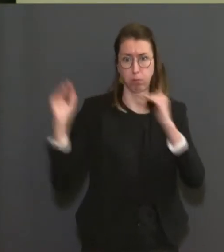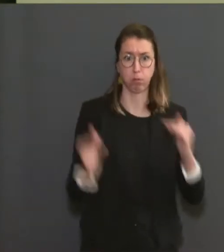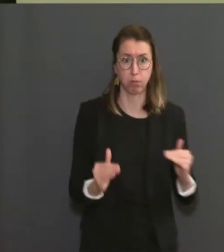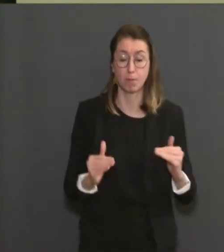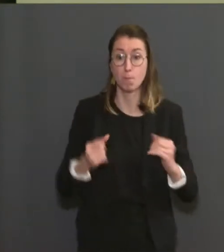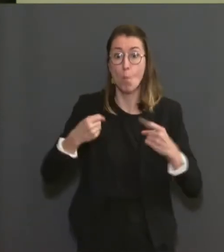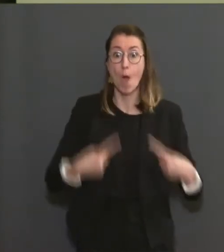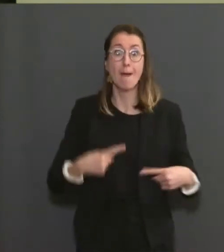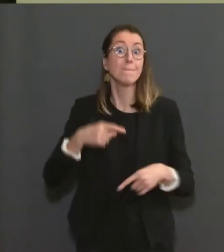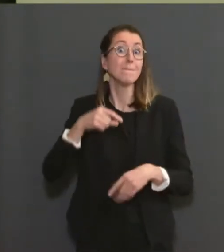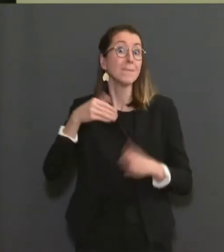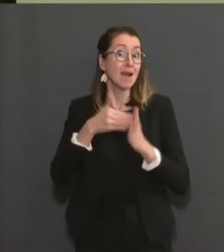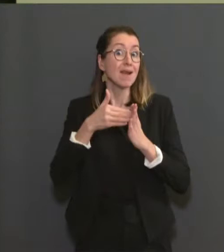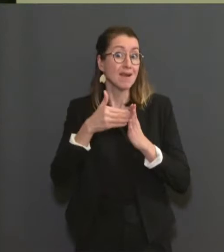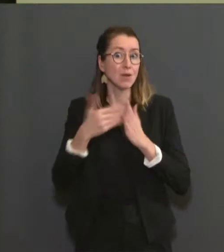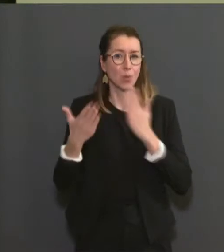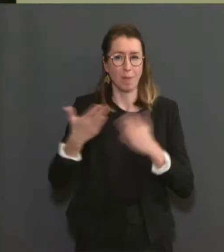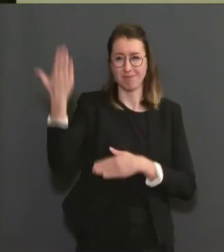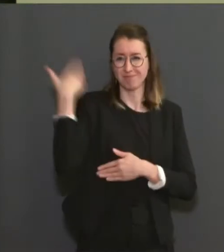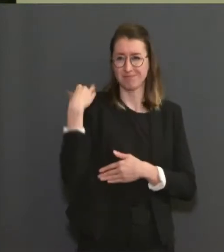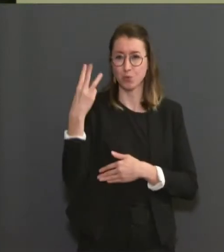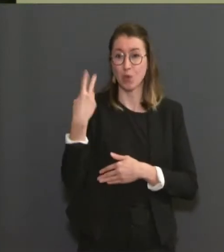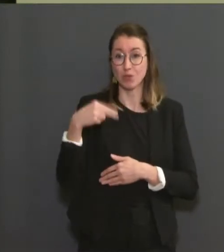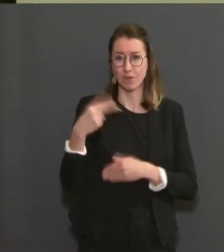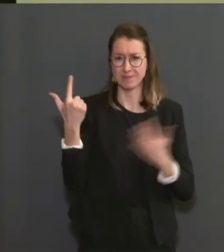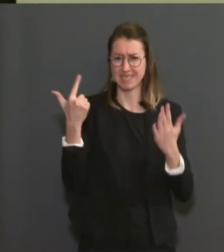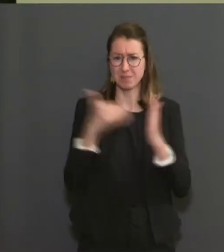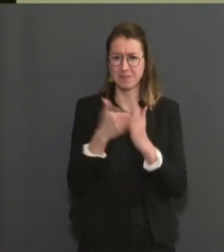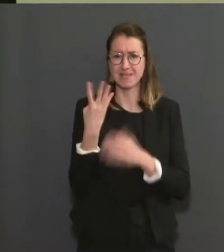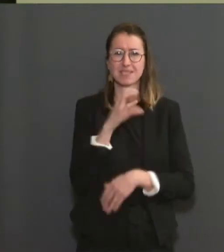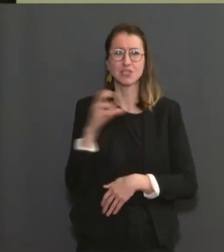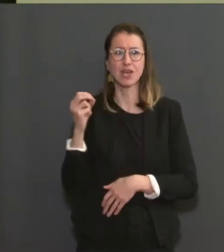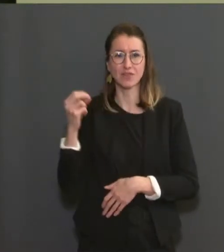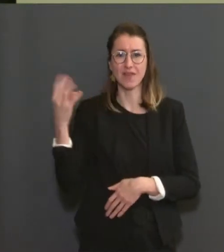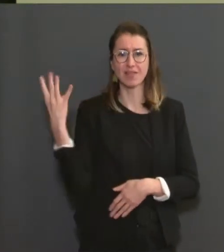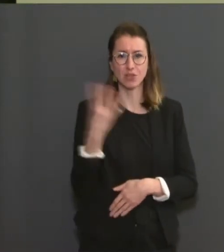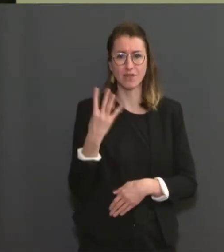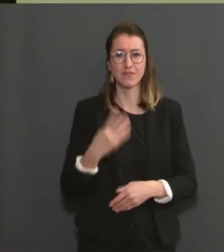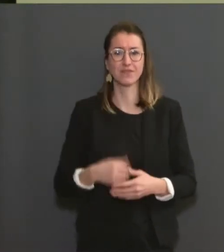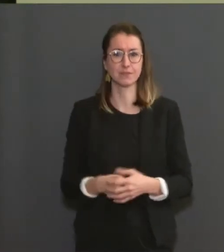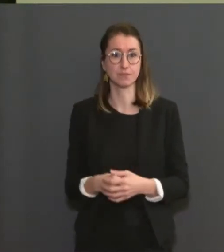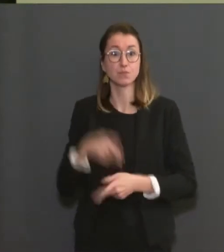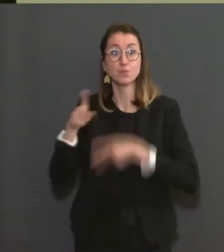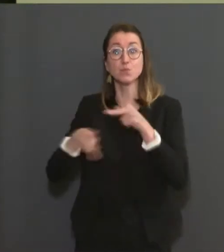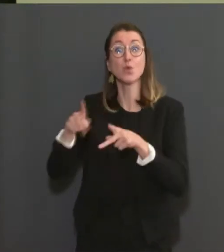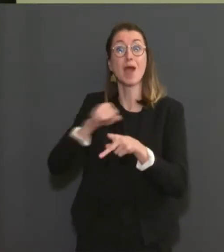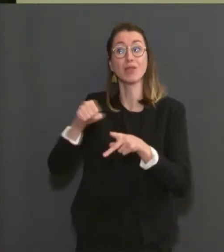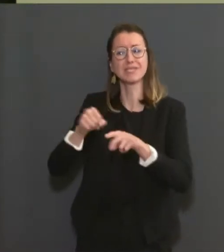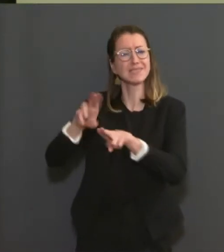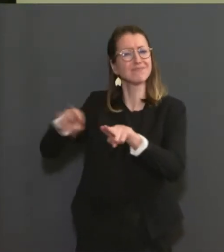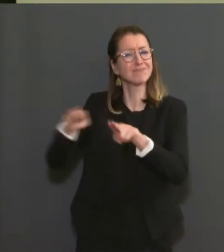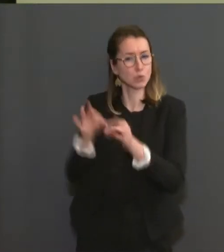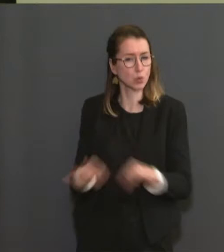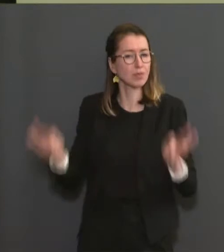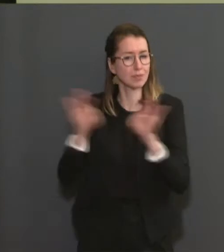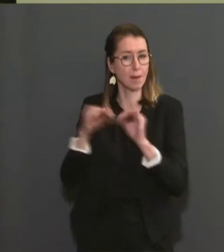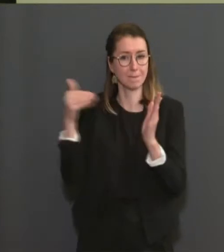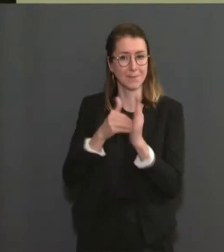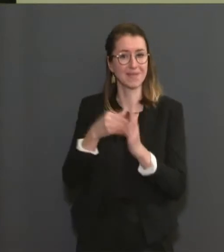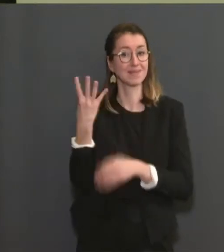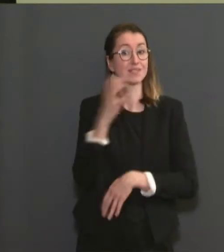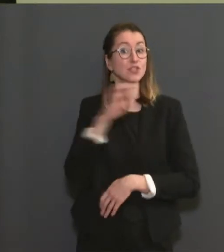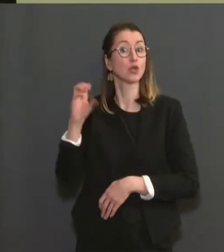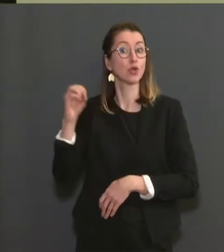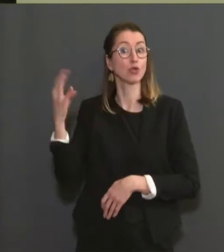actuellement 1439 patients hospitalisés. Comme vous le voyez, on atteint d'une certaine manière un plateau, puisque depuis